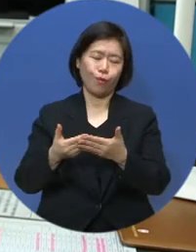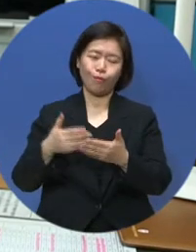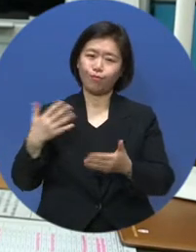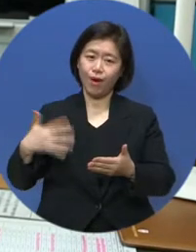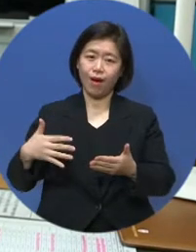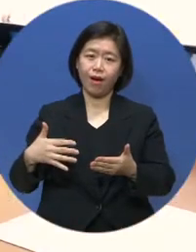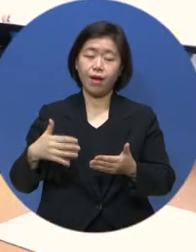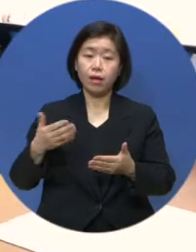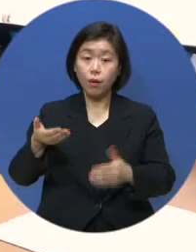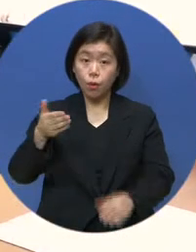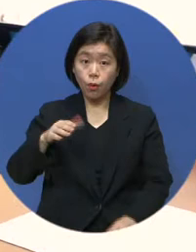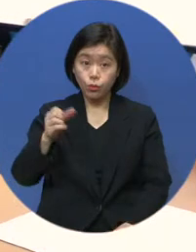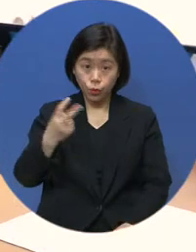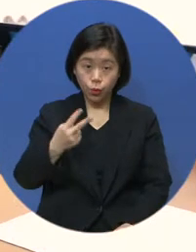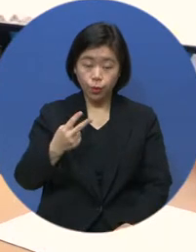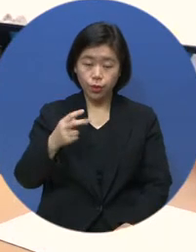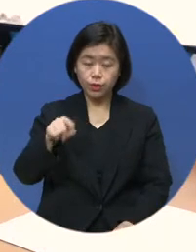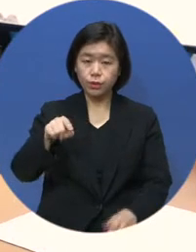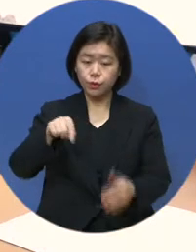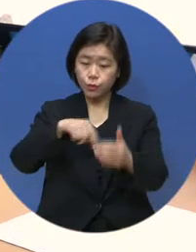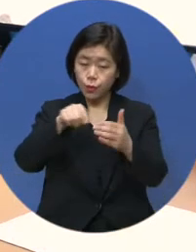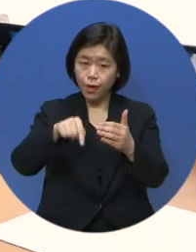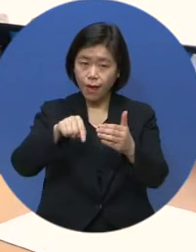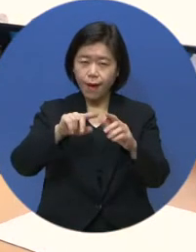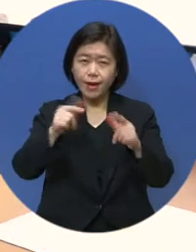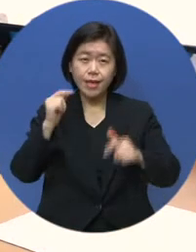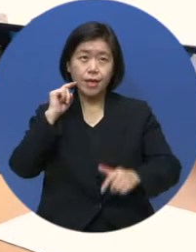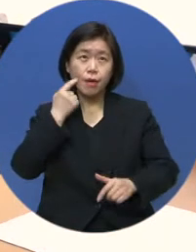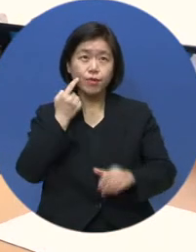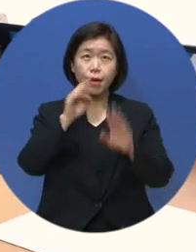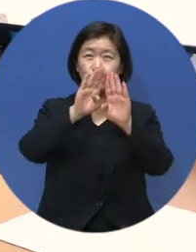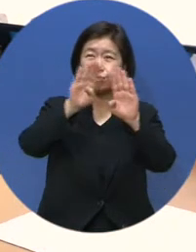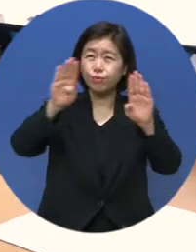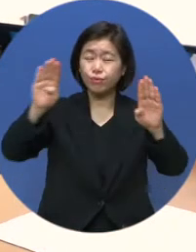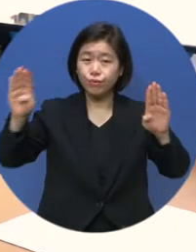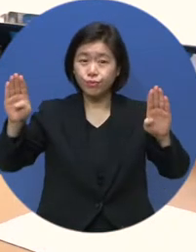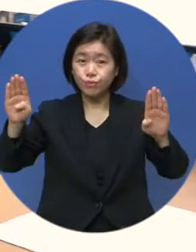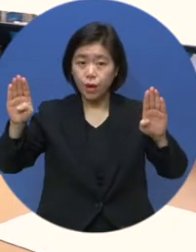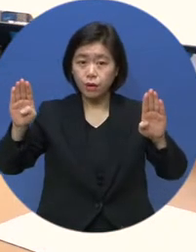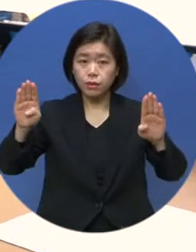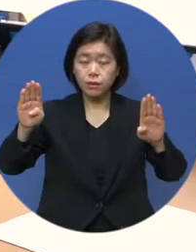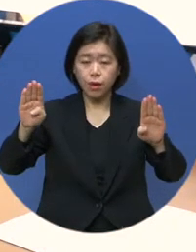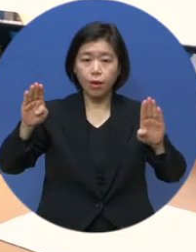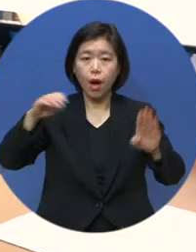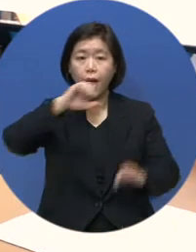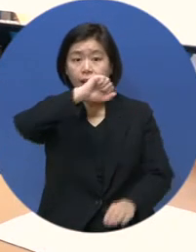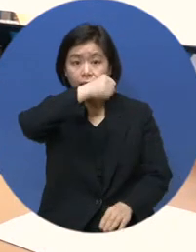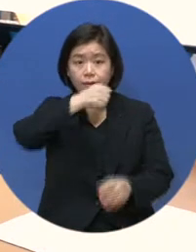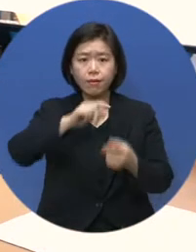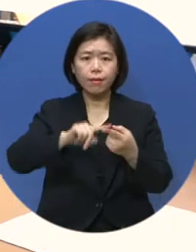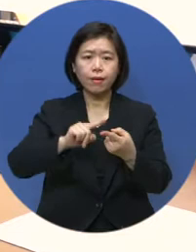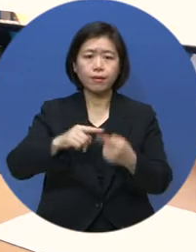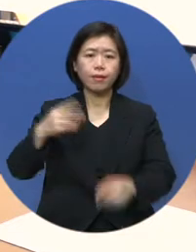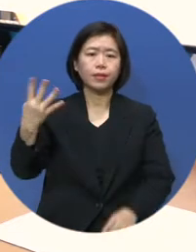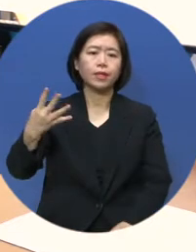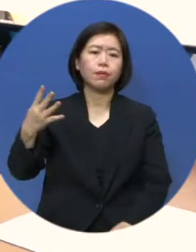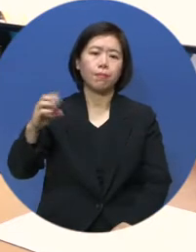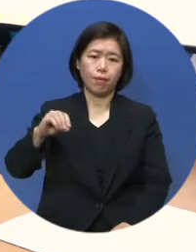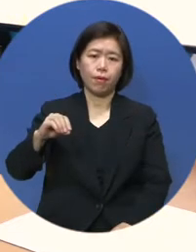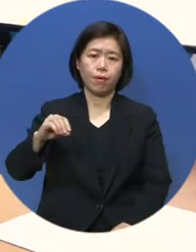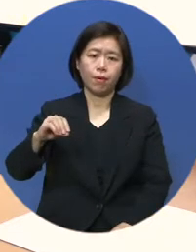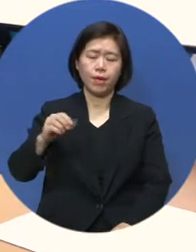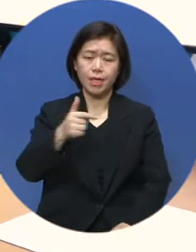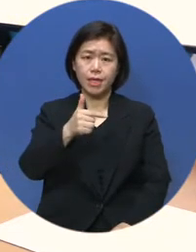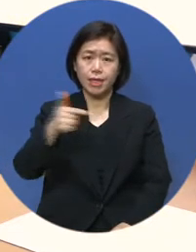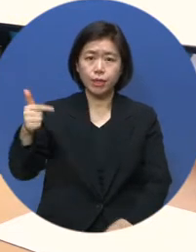들어가기 때문에 그 모든 비용의 일체를 지역난방공사 용인지사에서 4천만 원이 넘는 그런